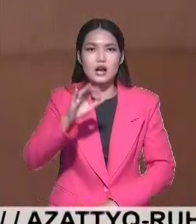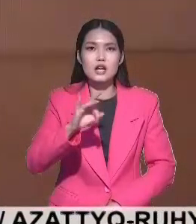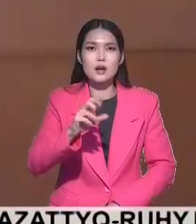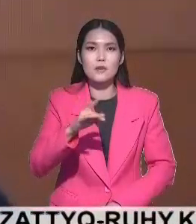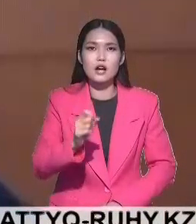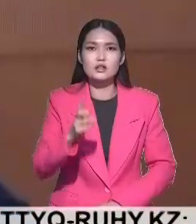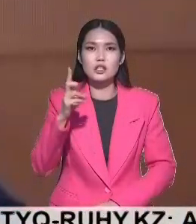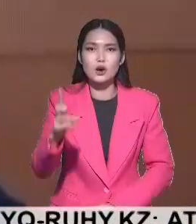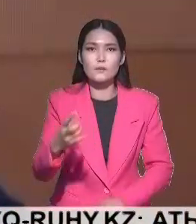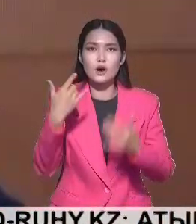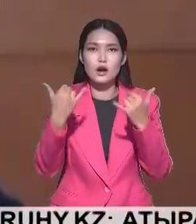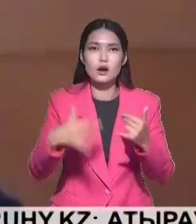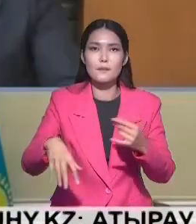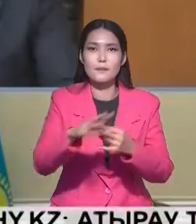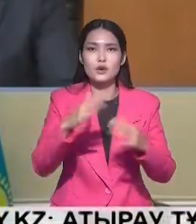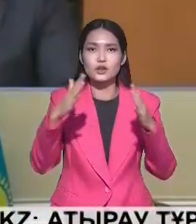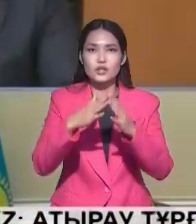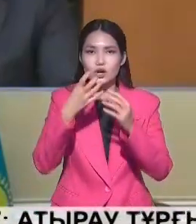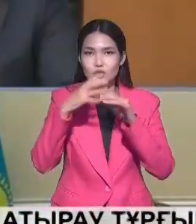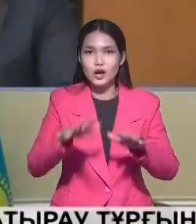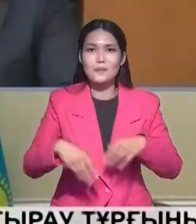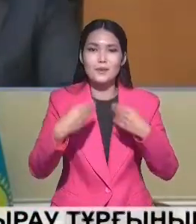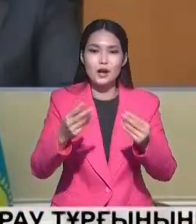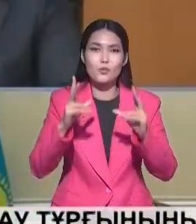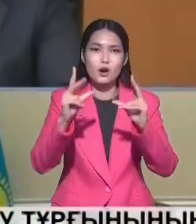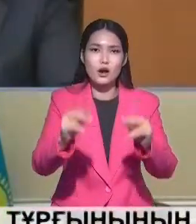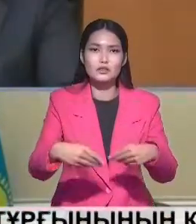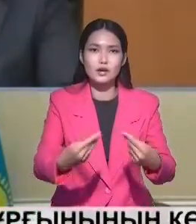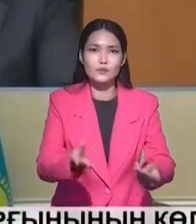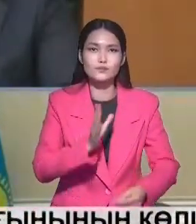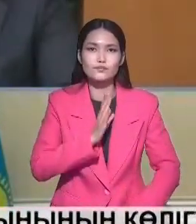Ермағанбет Бөлікбаев бүгін барлық үйге жылу беріледі деп уәде берді.